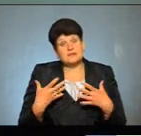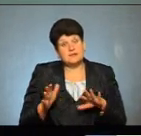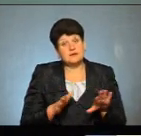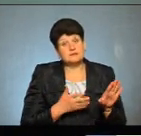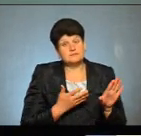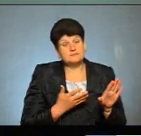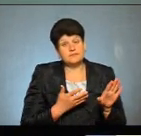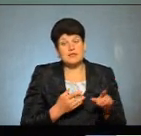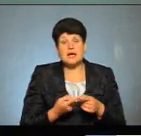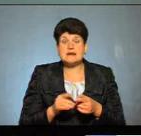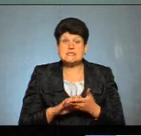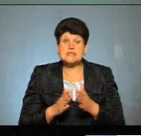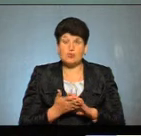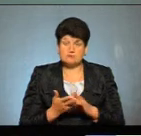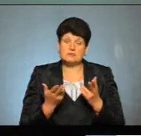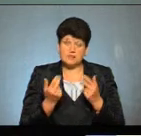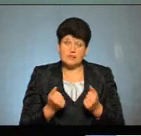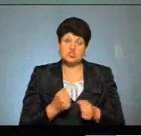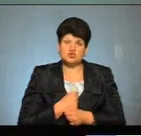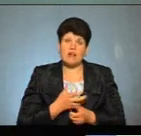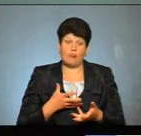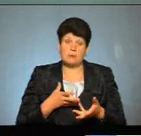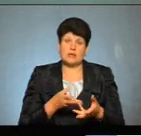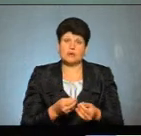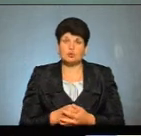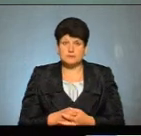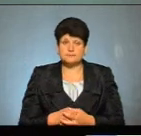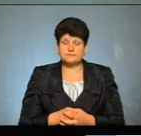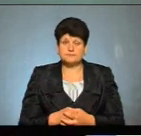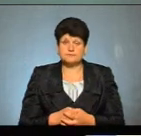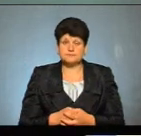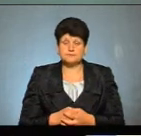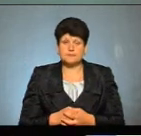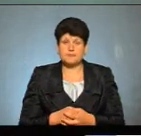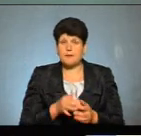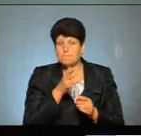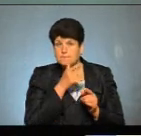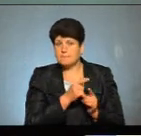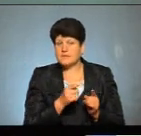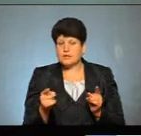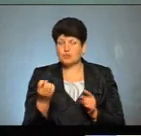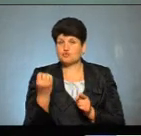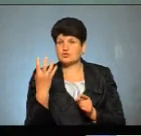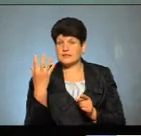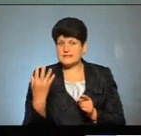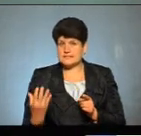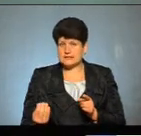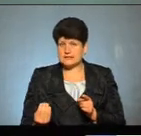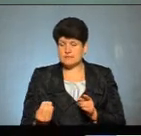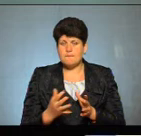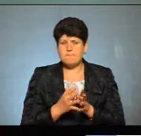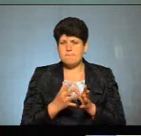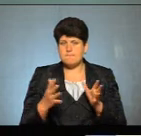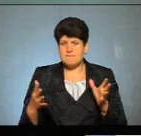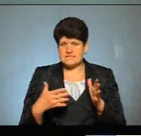ми пройшли, на ситуацію? Так, на жаль, вплинули. інкубаційний період 14 днів